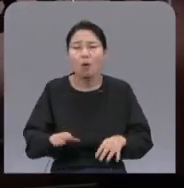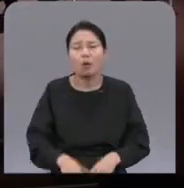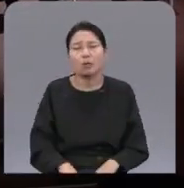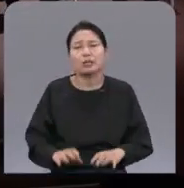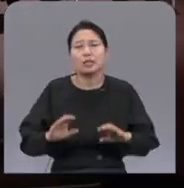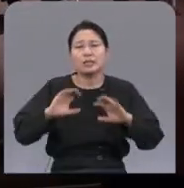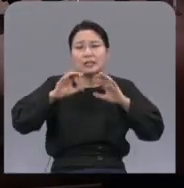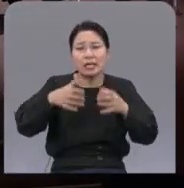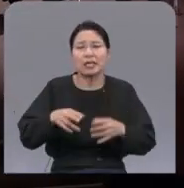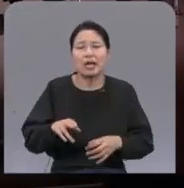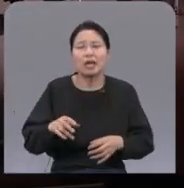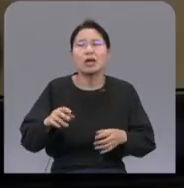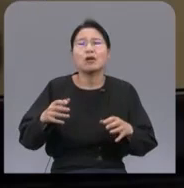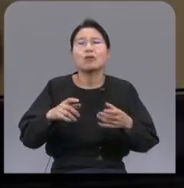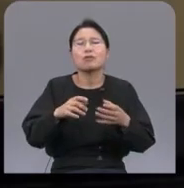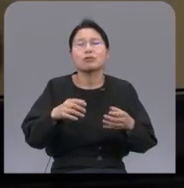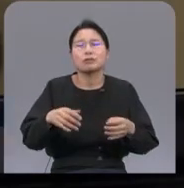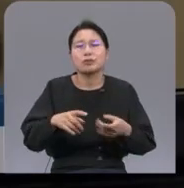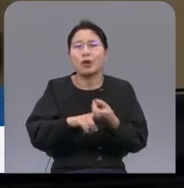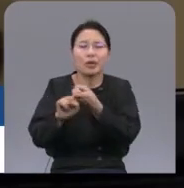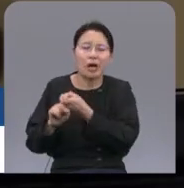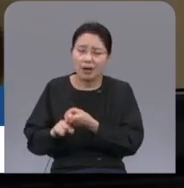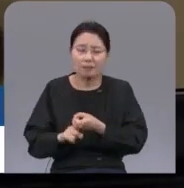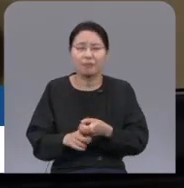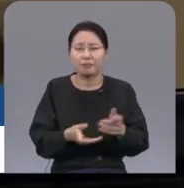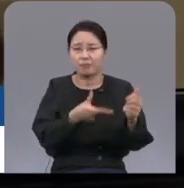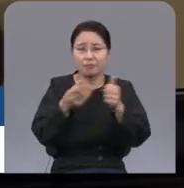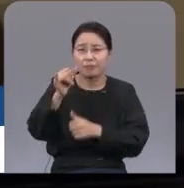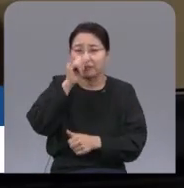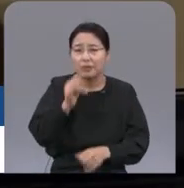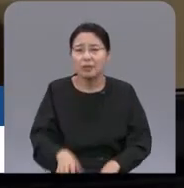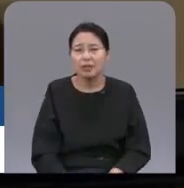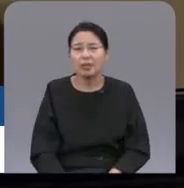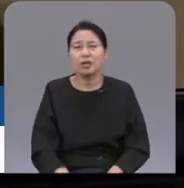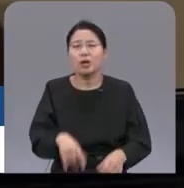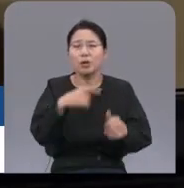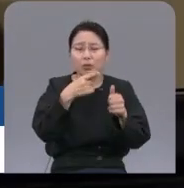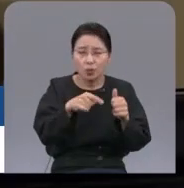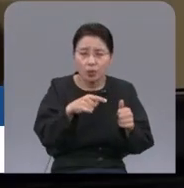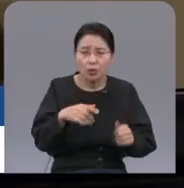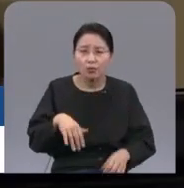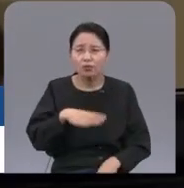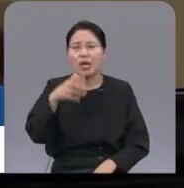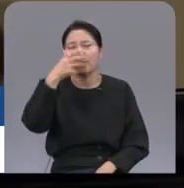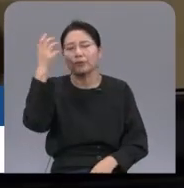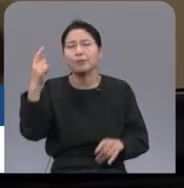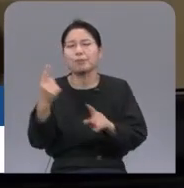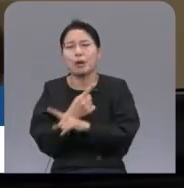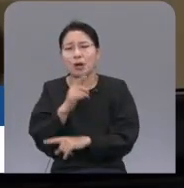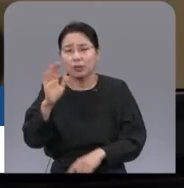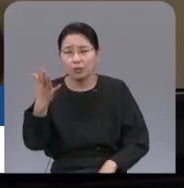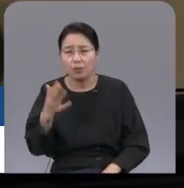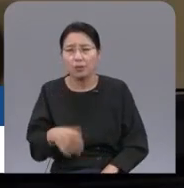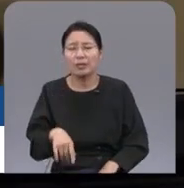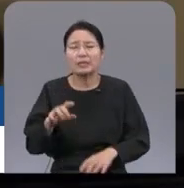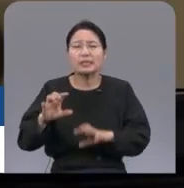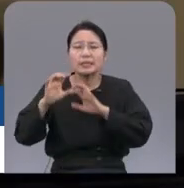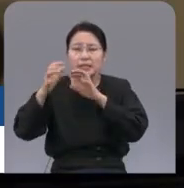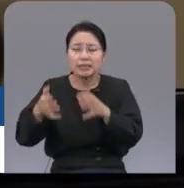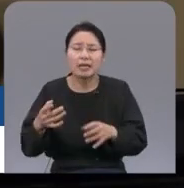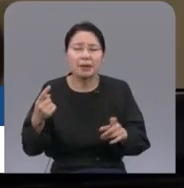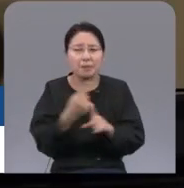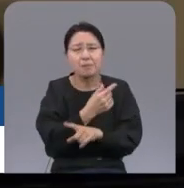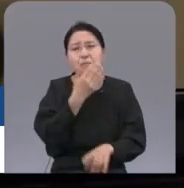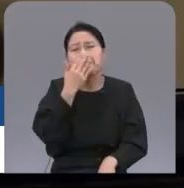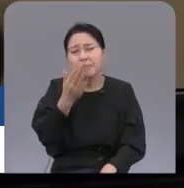accorder une importance particulière à l'éducation en confirmant que celle-ci peut changer les rêves et le monde l'atmosphère de l'événement était tellement chaude qu'elle